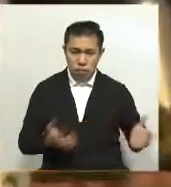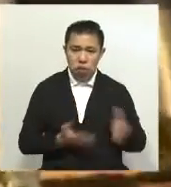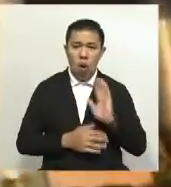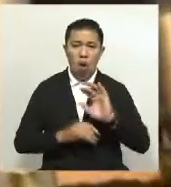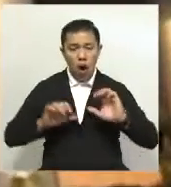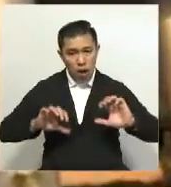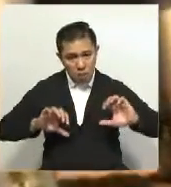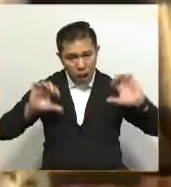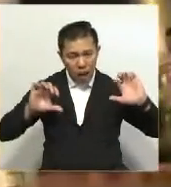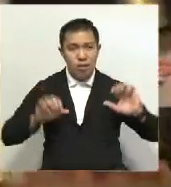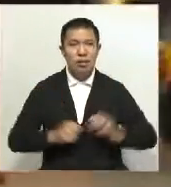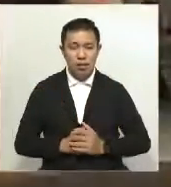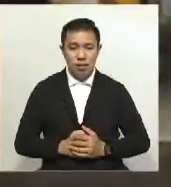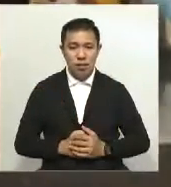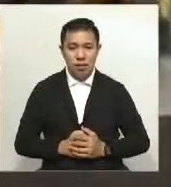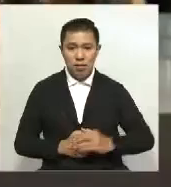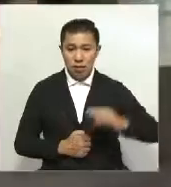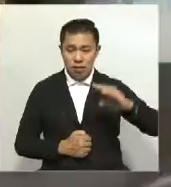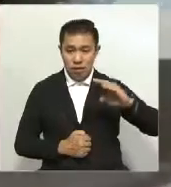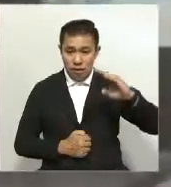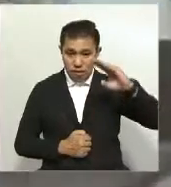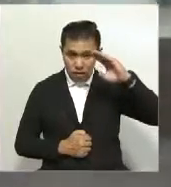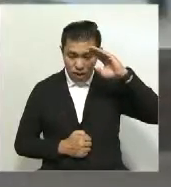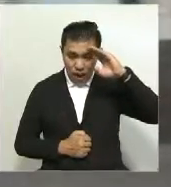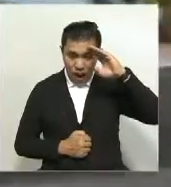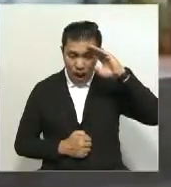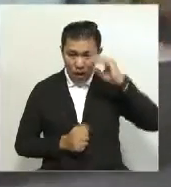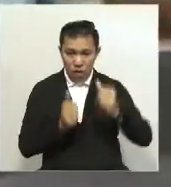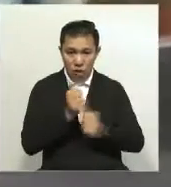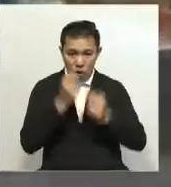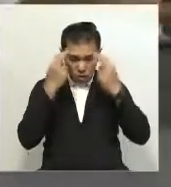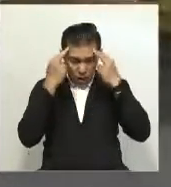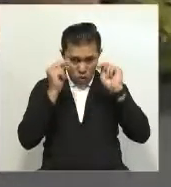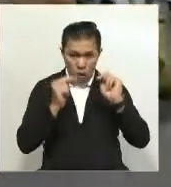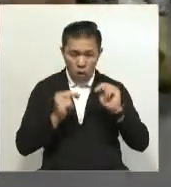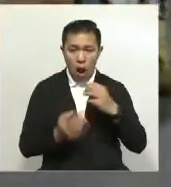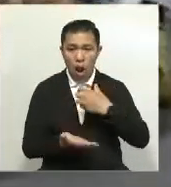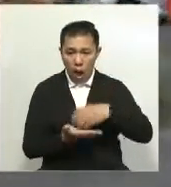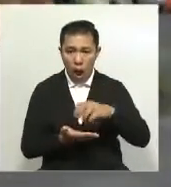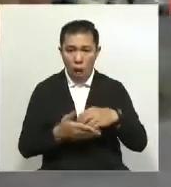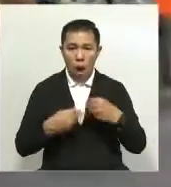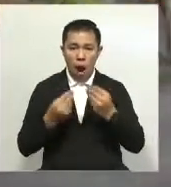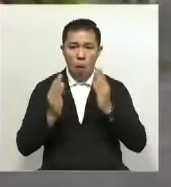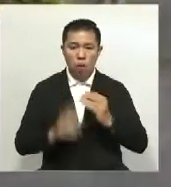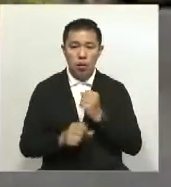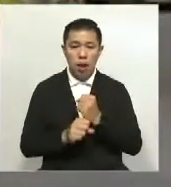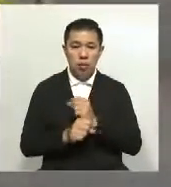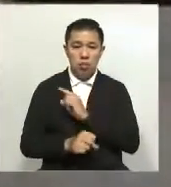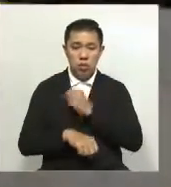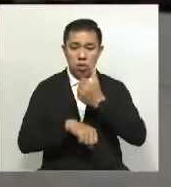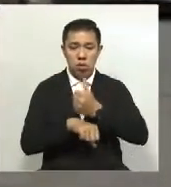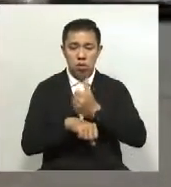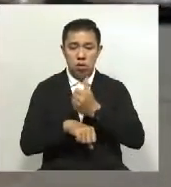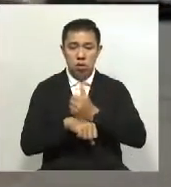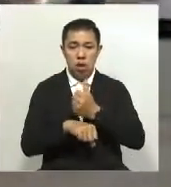ฐบาลโดยเฉพาะพลเอกประวิตรวงษ์สุวรรณรองนายกรัฐมนตรีนั้นมาให้กับเจ้าหน้าที่ซึ่งนำโดยผู้ว่าราช